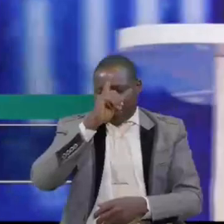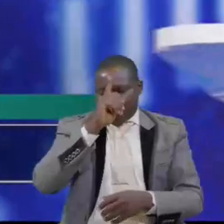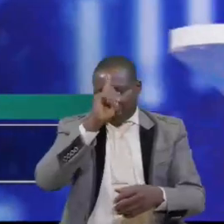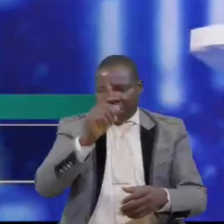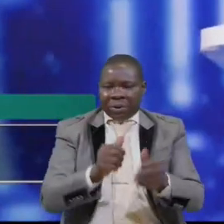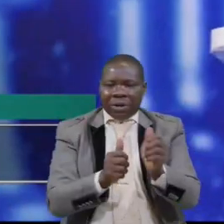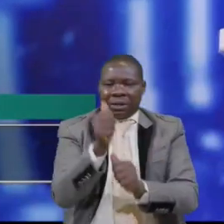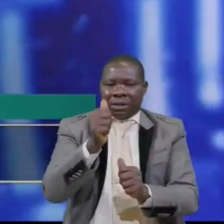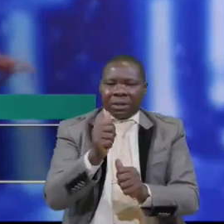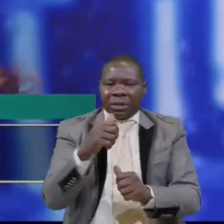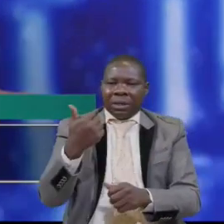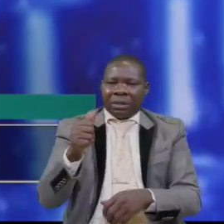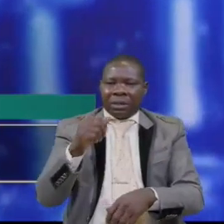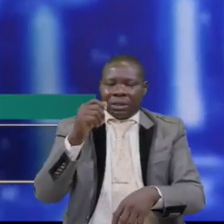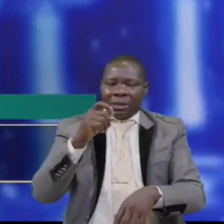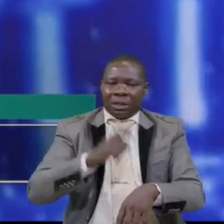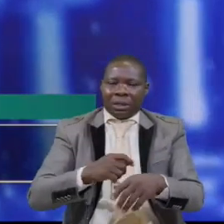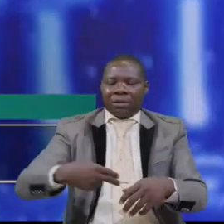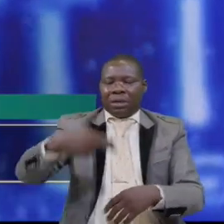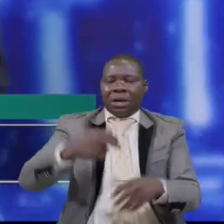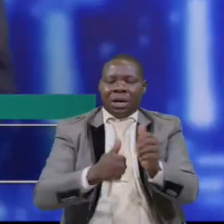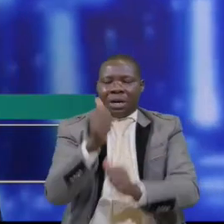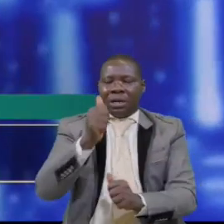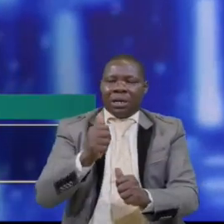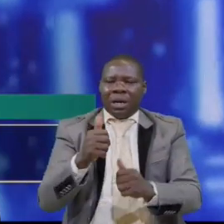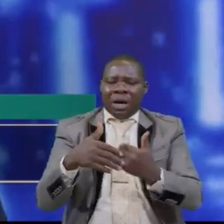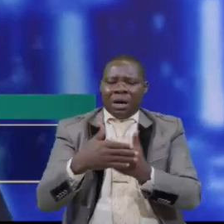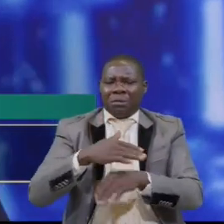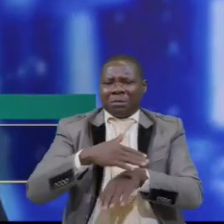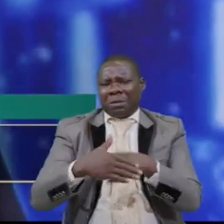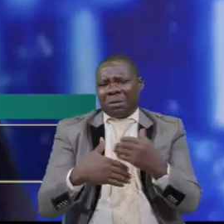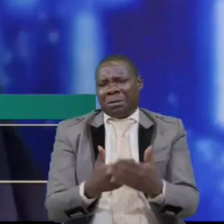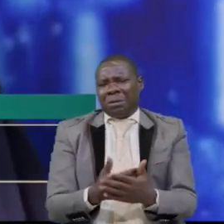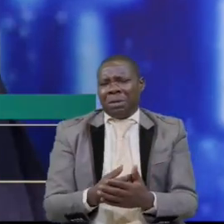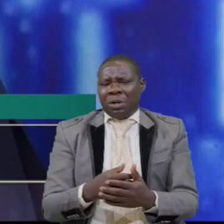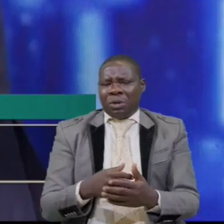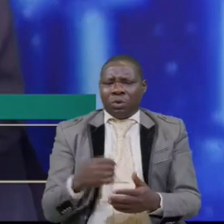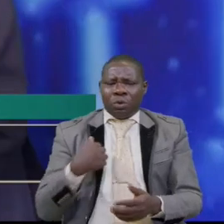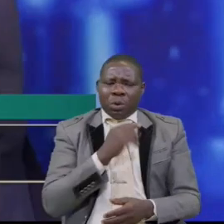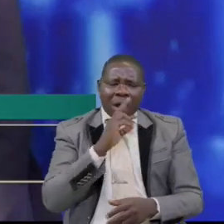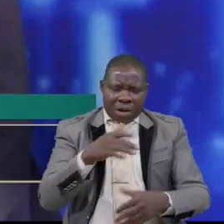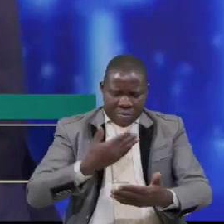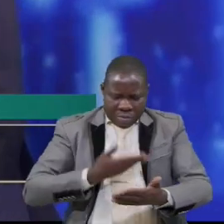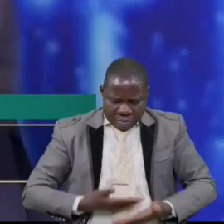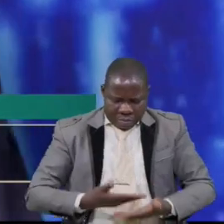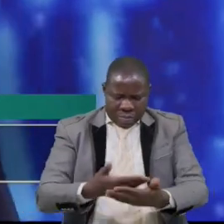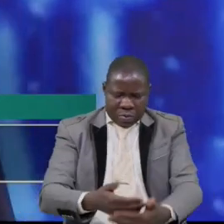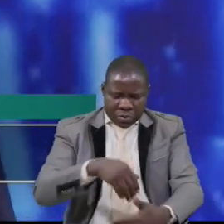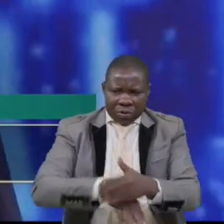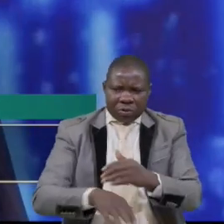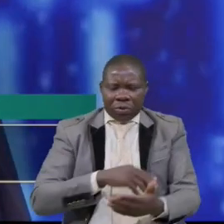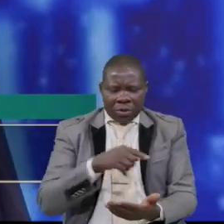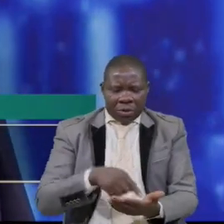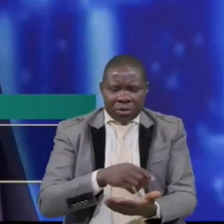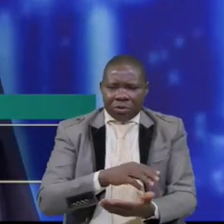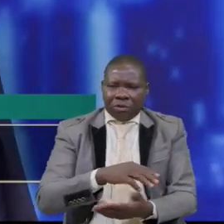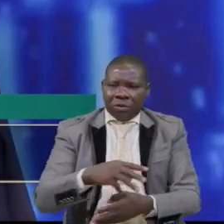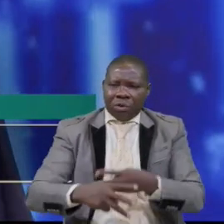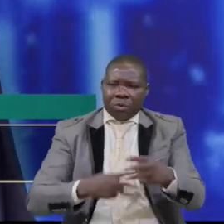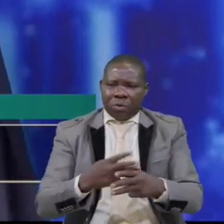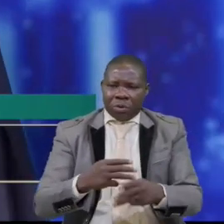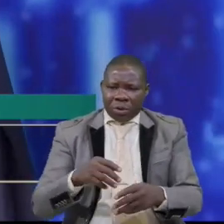10 fois plus élevé après tout comme nous sommes venus dans ce monde regardez notre not taille on ne peut